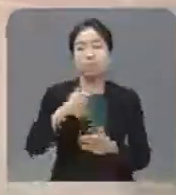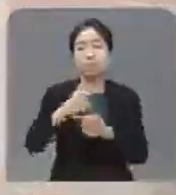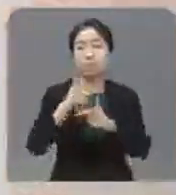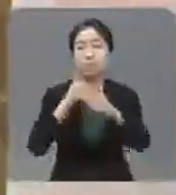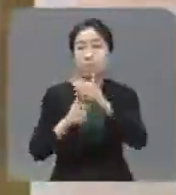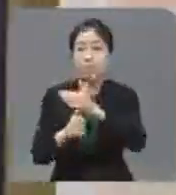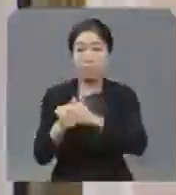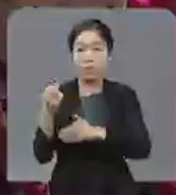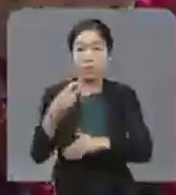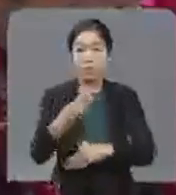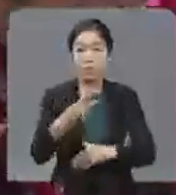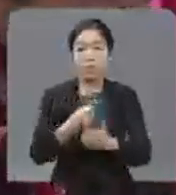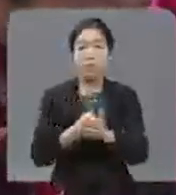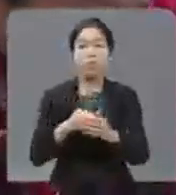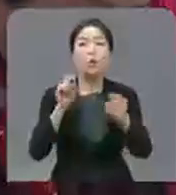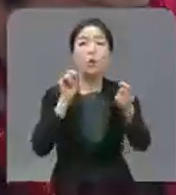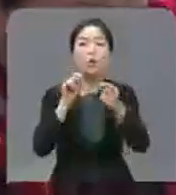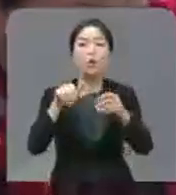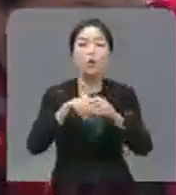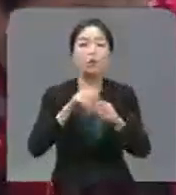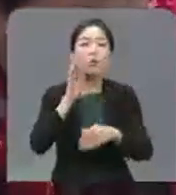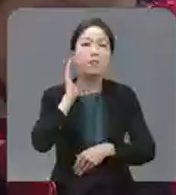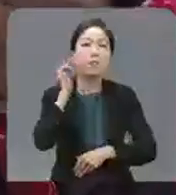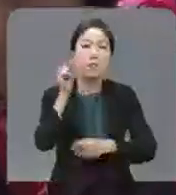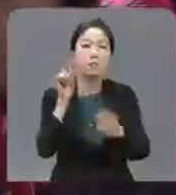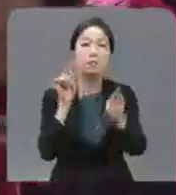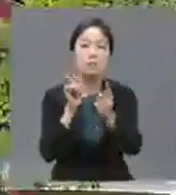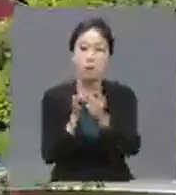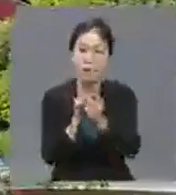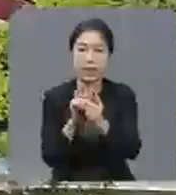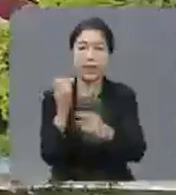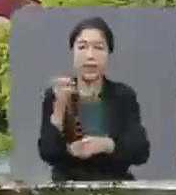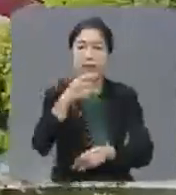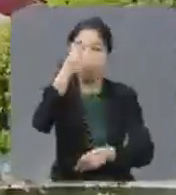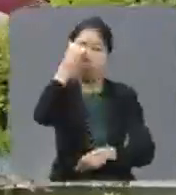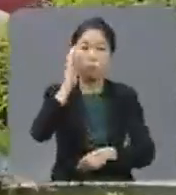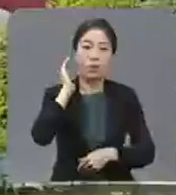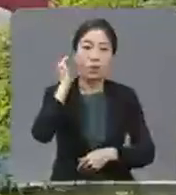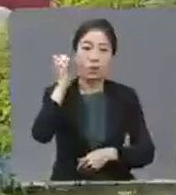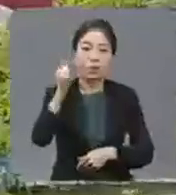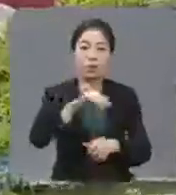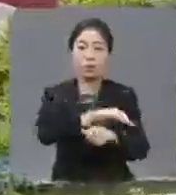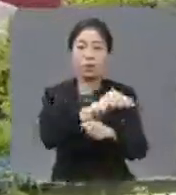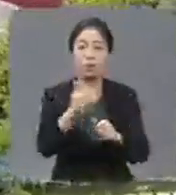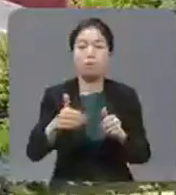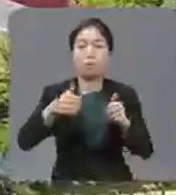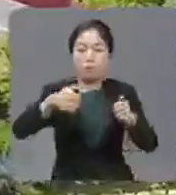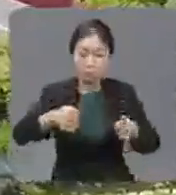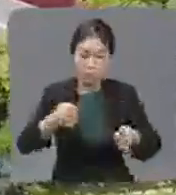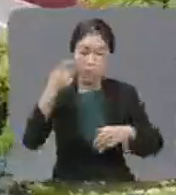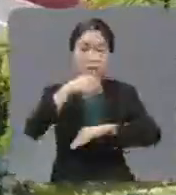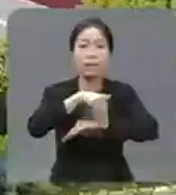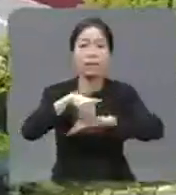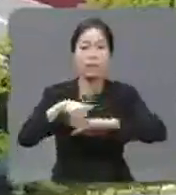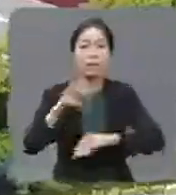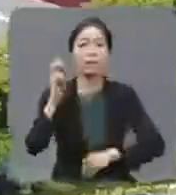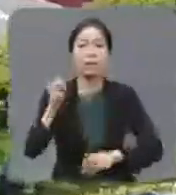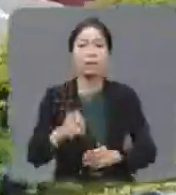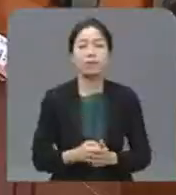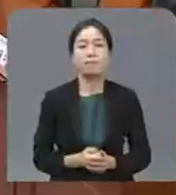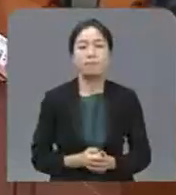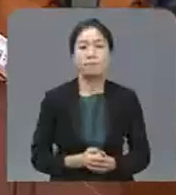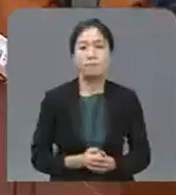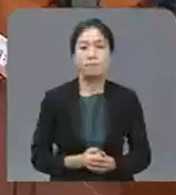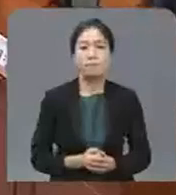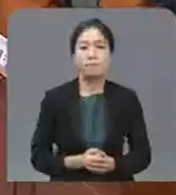호남방문에 이어 이전 대표는 조만간 문재인 전 대통령을 예방하고 노무현 전 대통령 묘역을 참배할 것으로 알려졌습니다